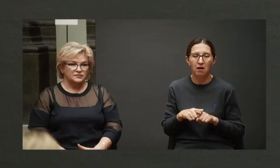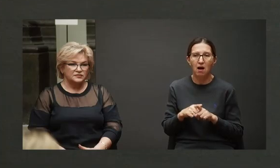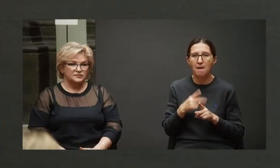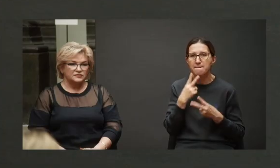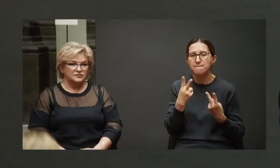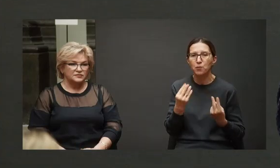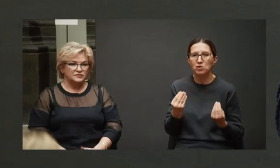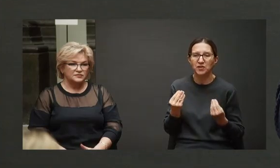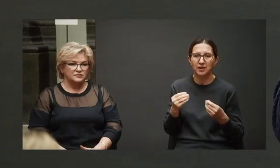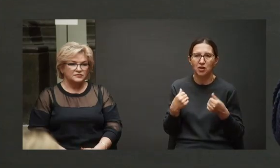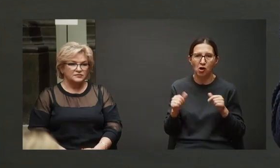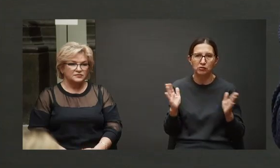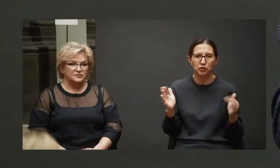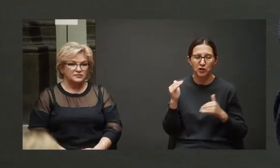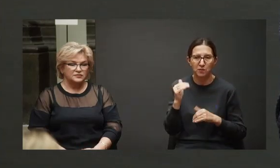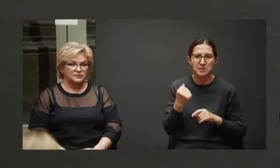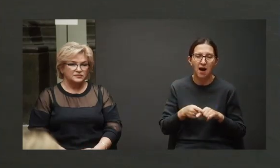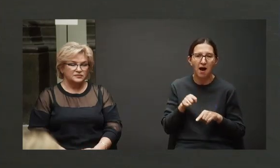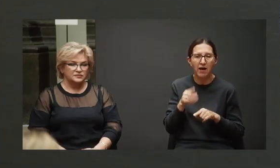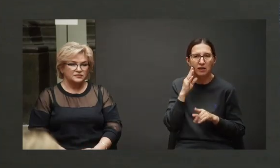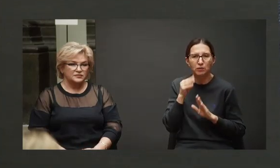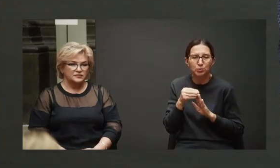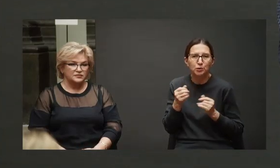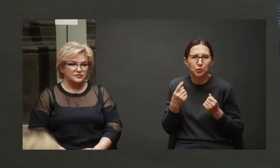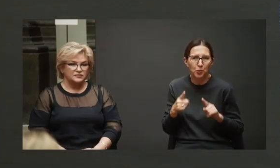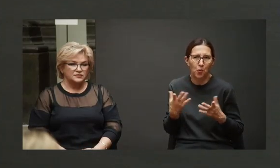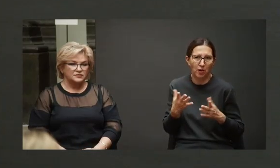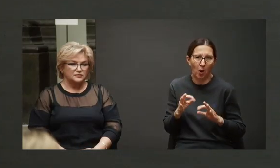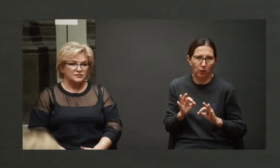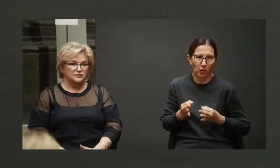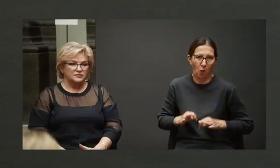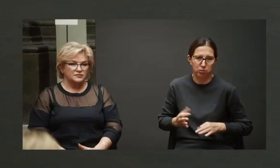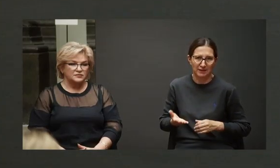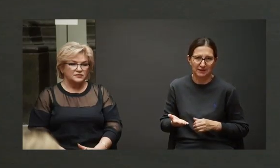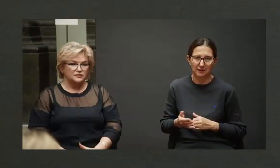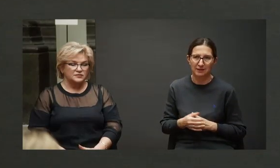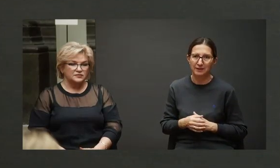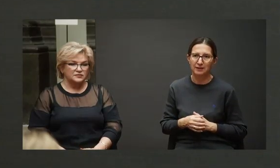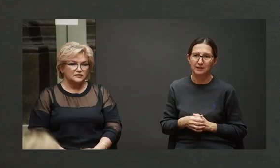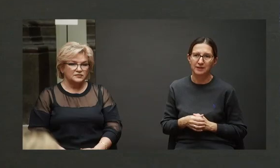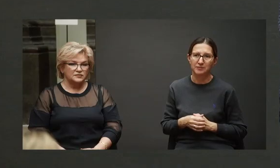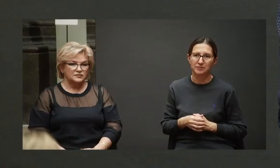что-то другое, функция будет какая-то другая у этого образа.